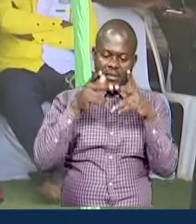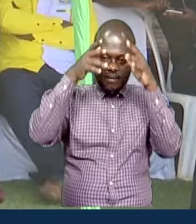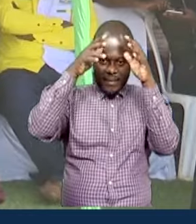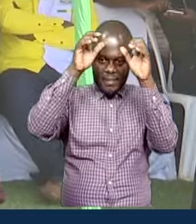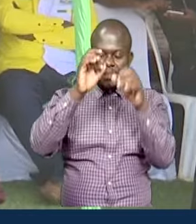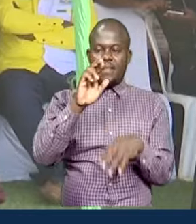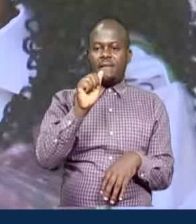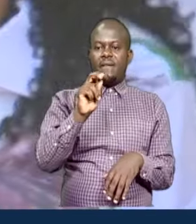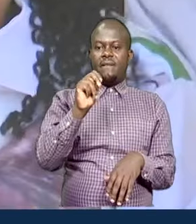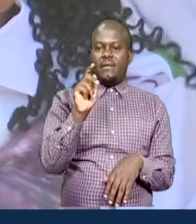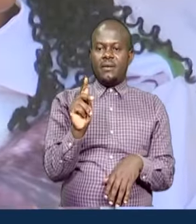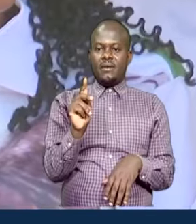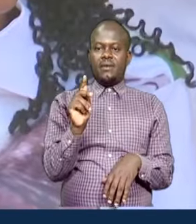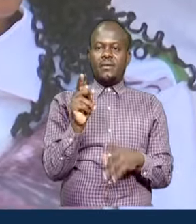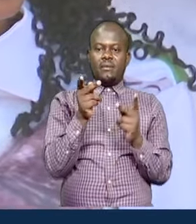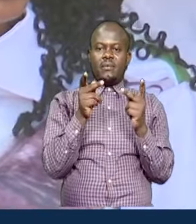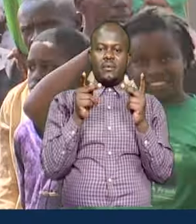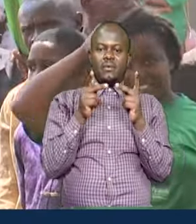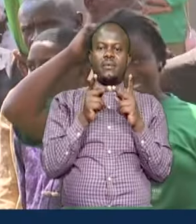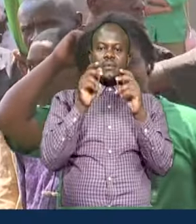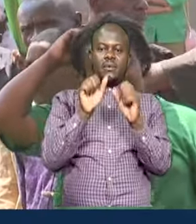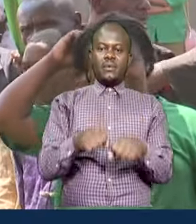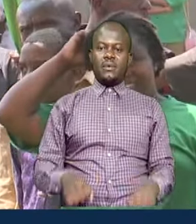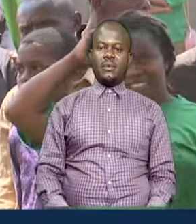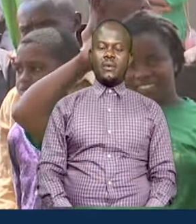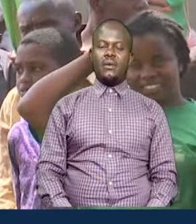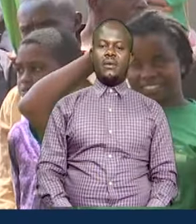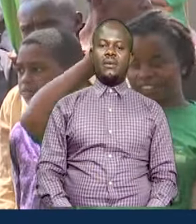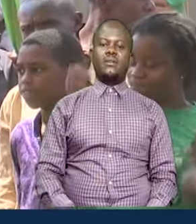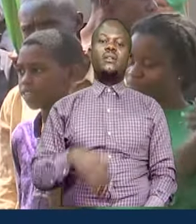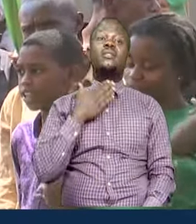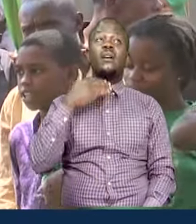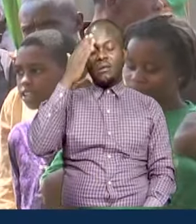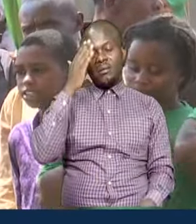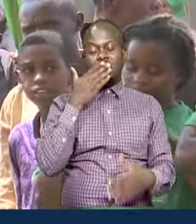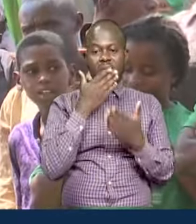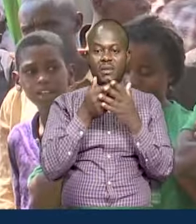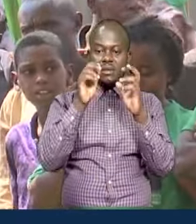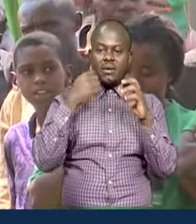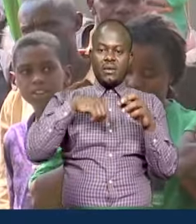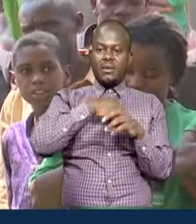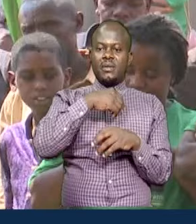Frank Habineza umukandida ushoboye. Nagira ngo mumenye neza ko dufite